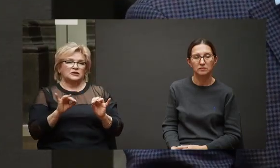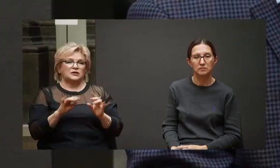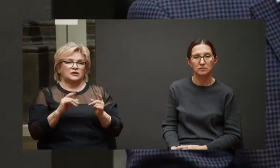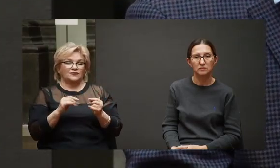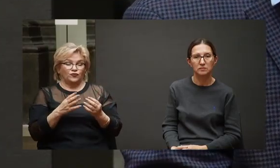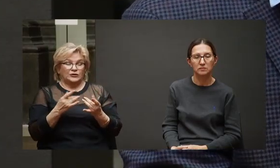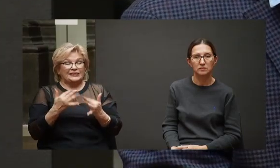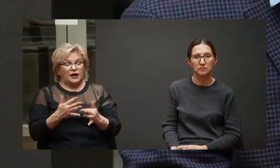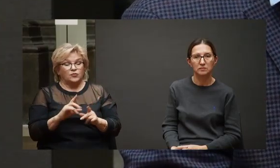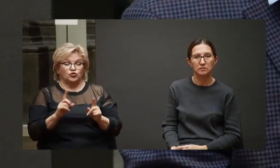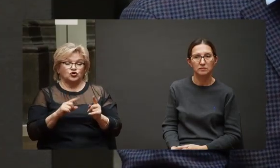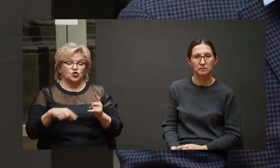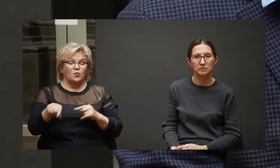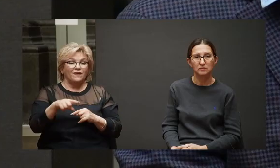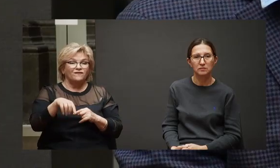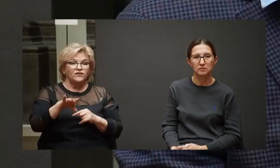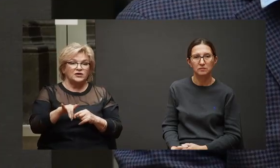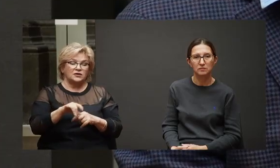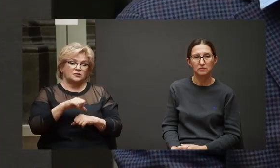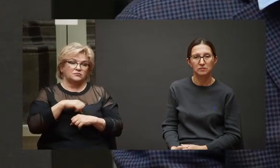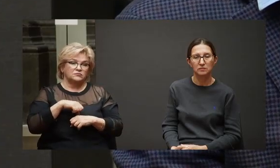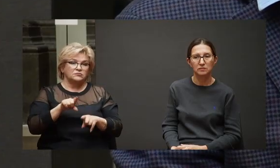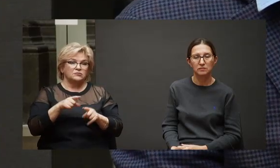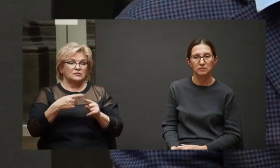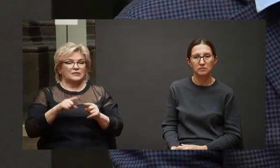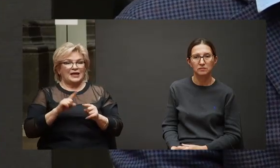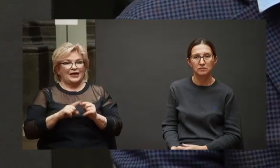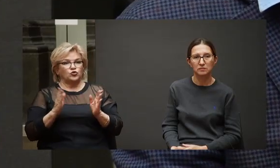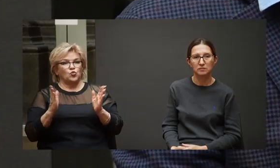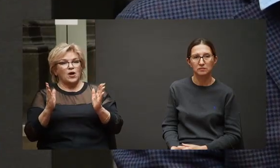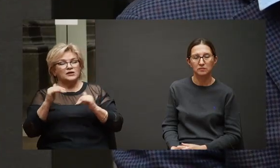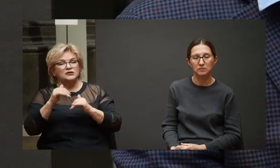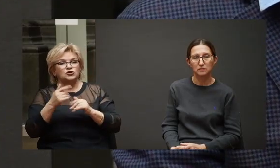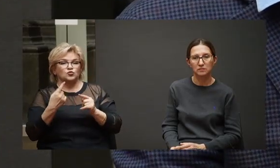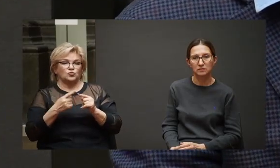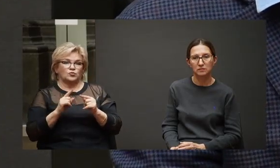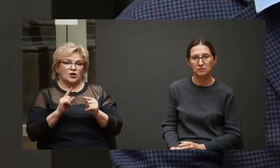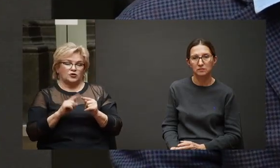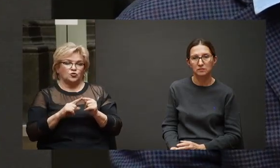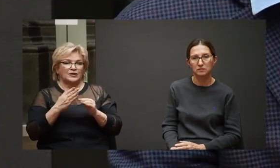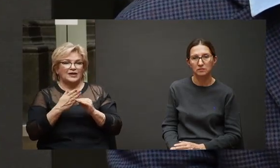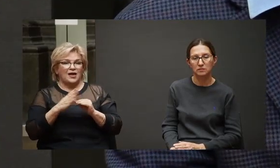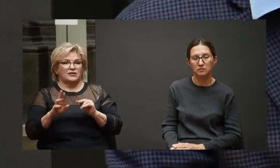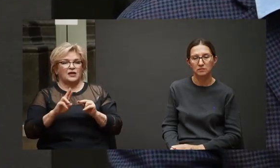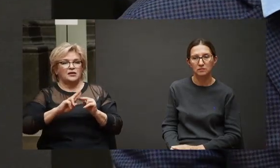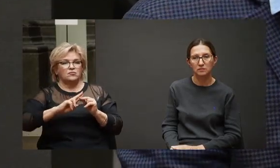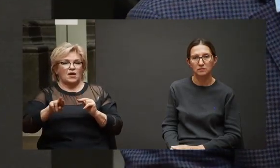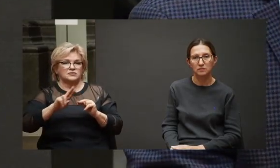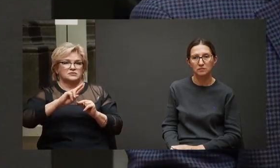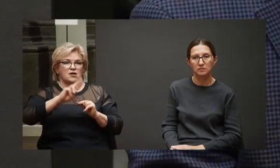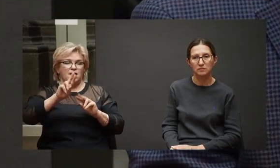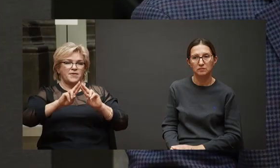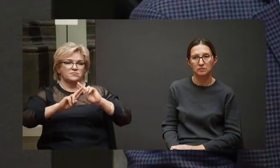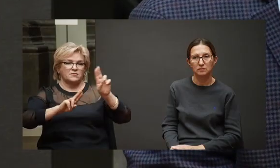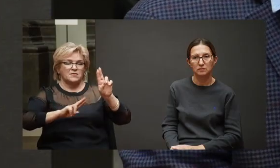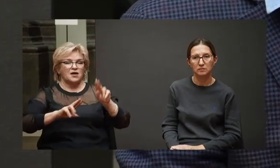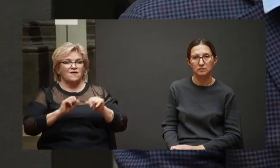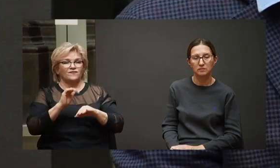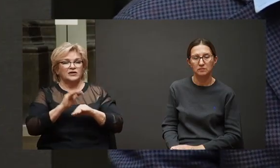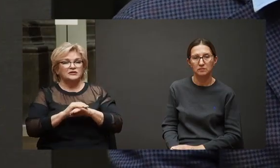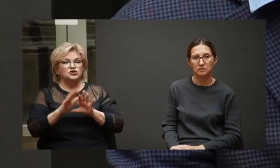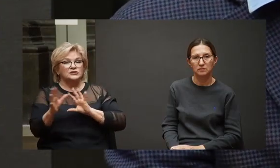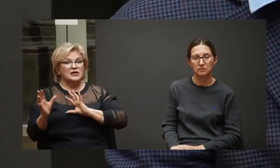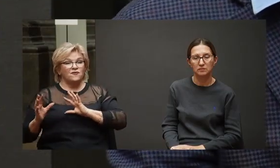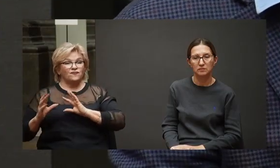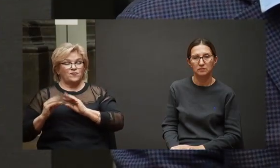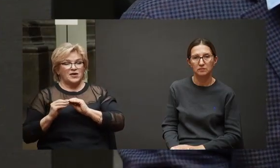он требует, чтобы вы эту картину, которую он отдельными мазками пишет, фактически вместе с